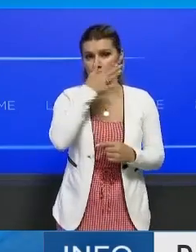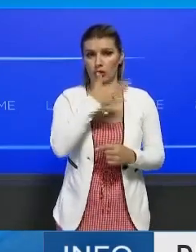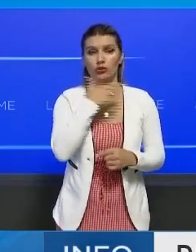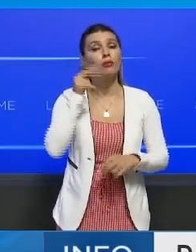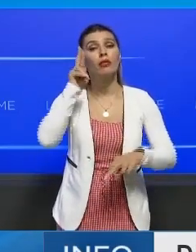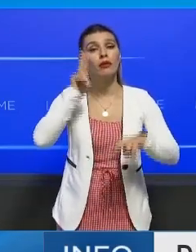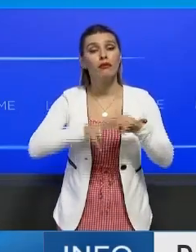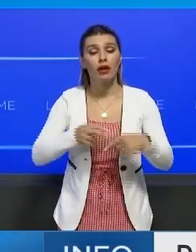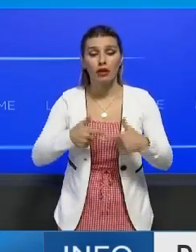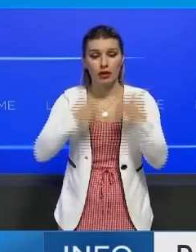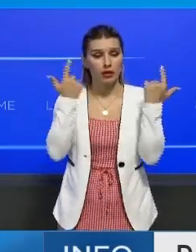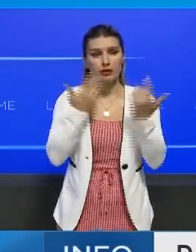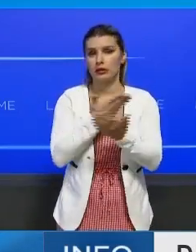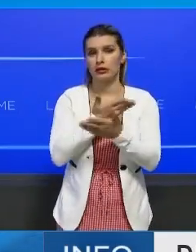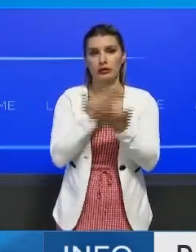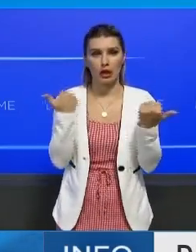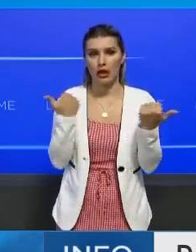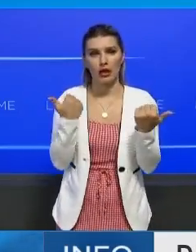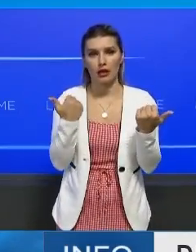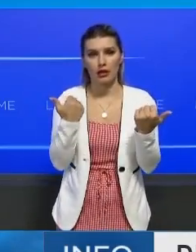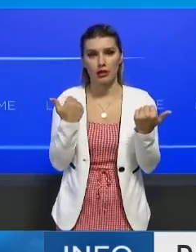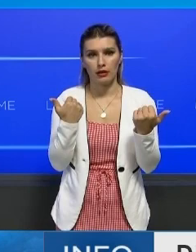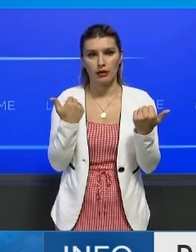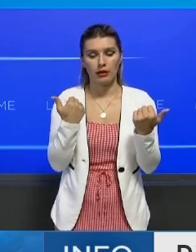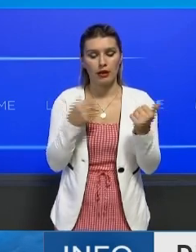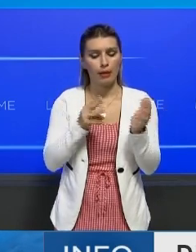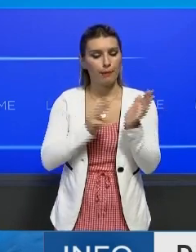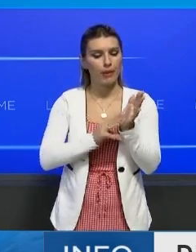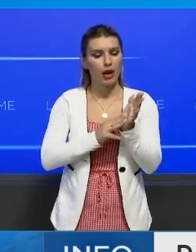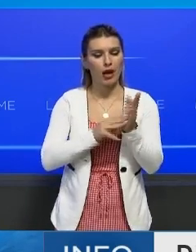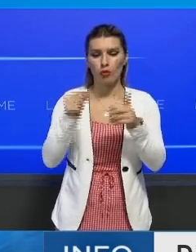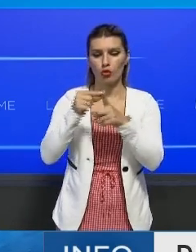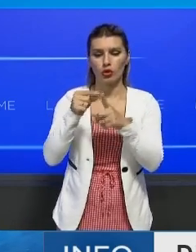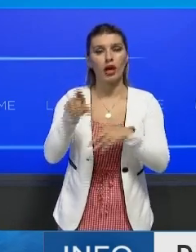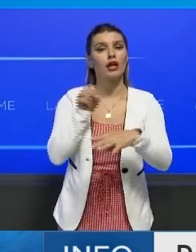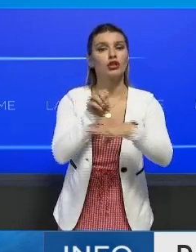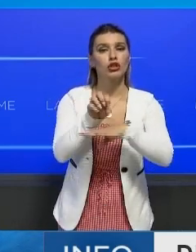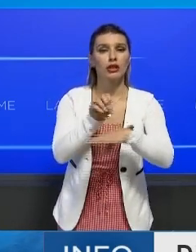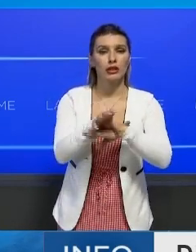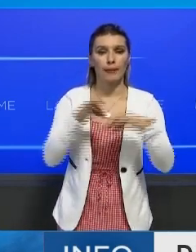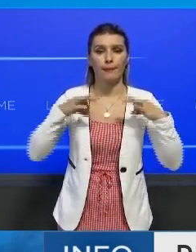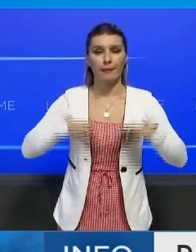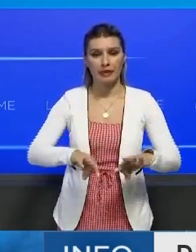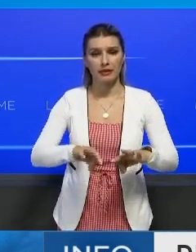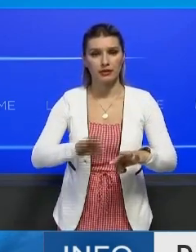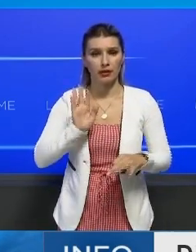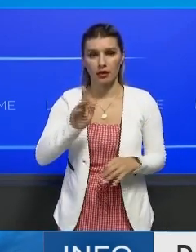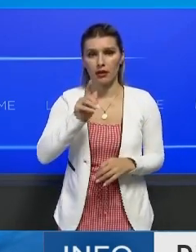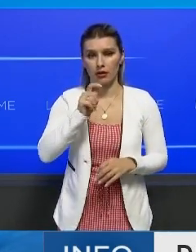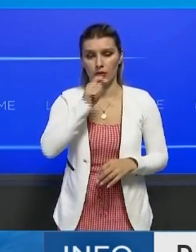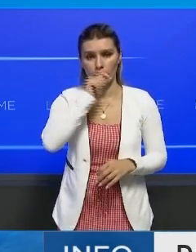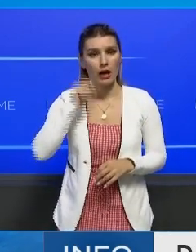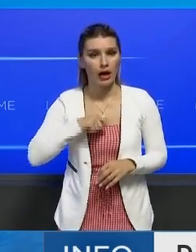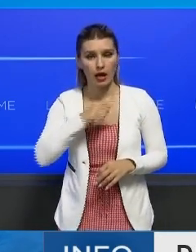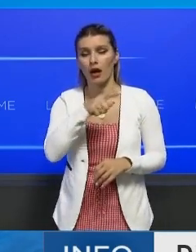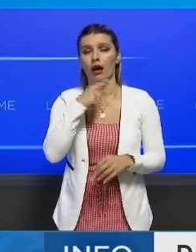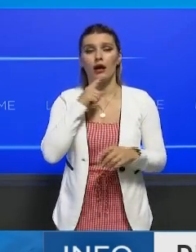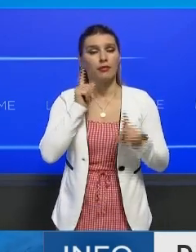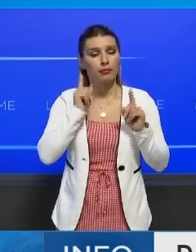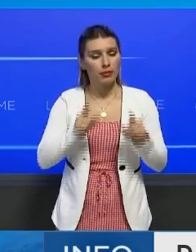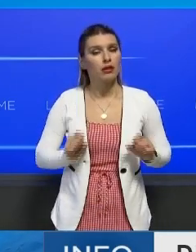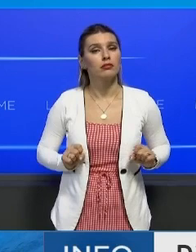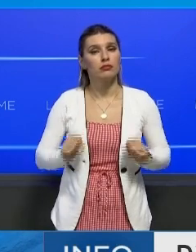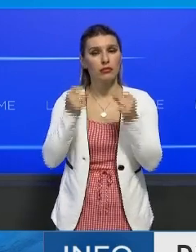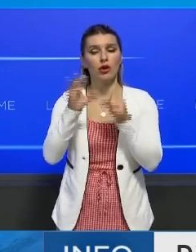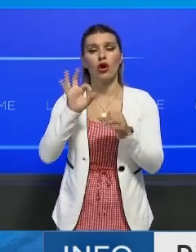vërtetohet nga burime të pavarura. Mikhailo Podolyak, këshilltari presidentit Volodymyr Zelensky, ka kërkuar reagimin e